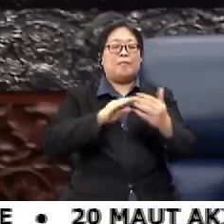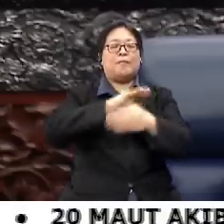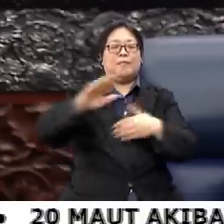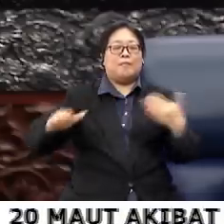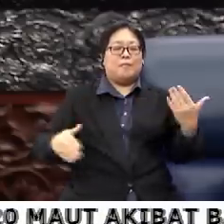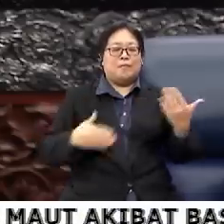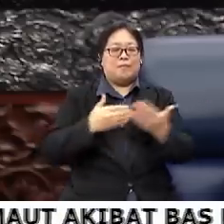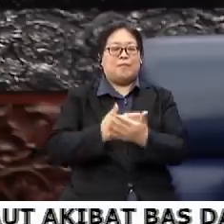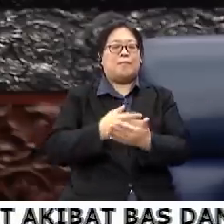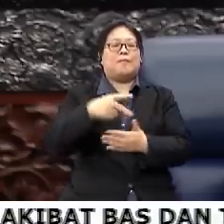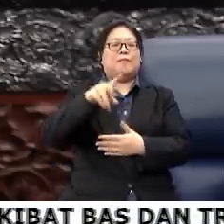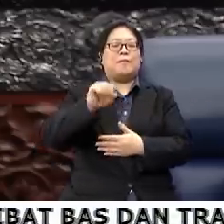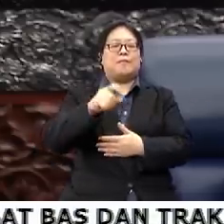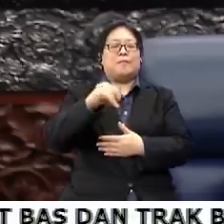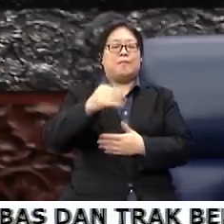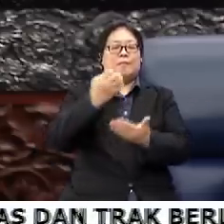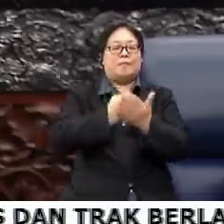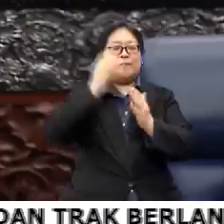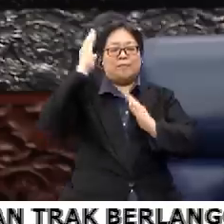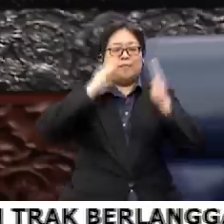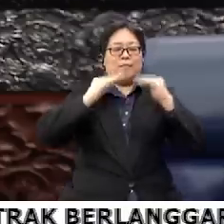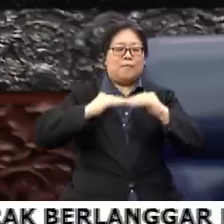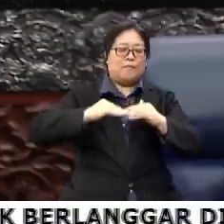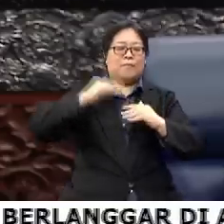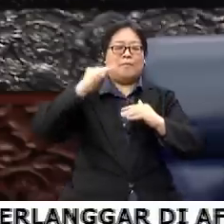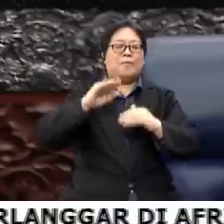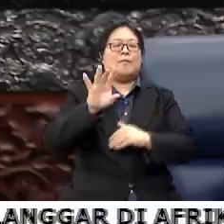keseluruhannya prestasi ekonomi Malaysia meningkat kepada